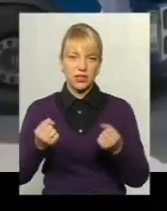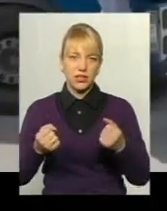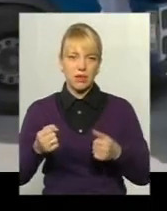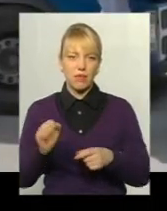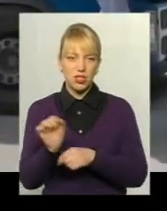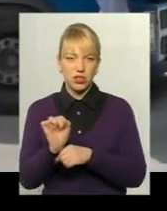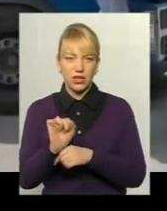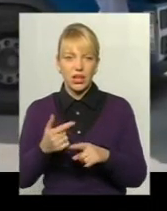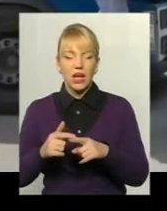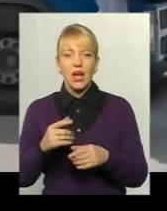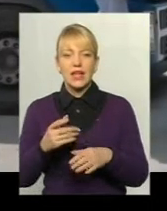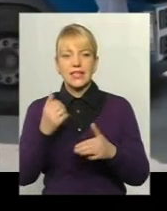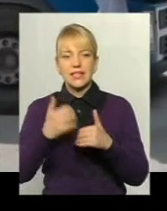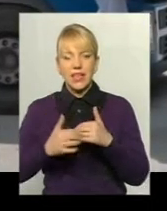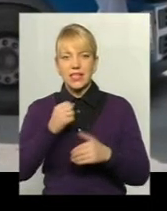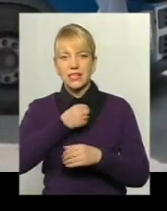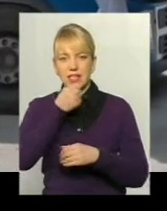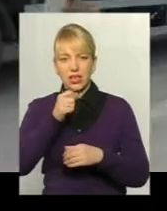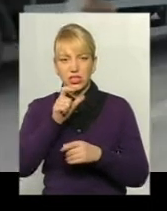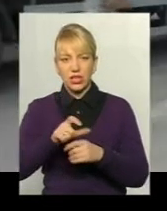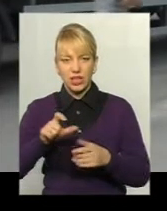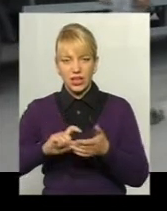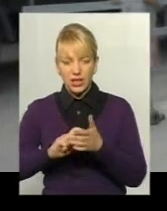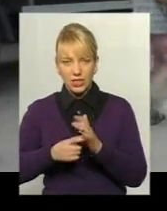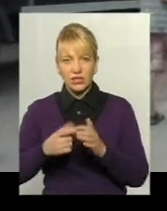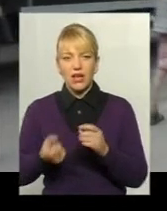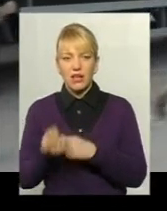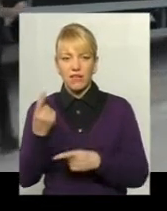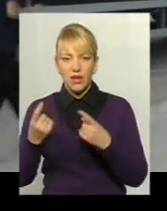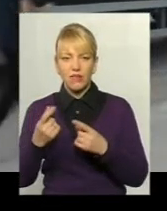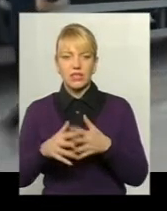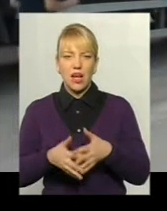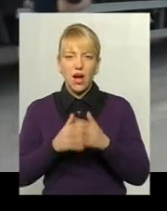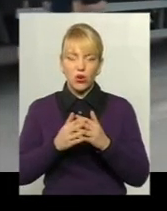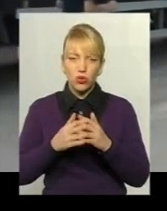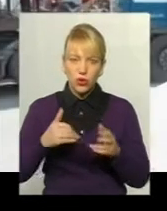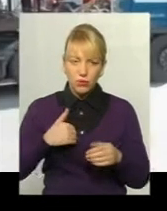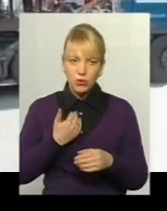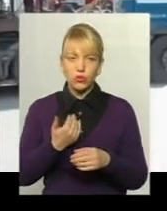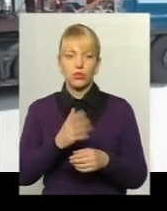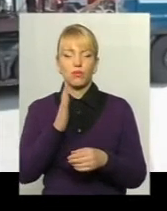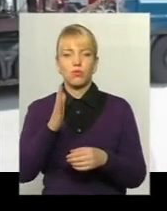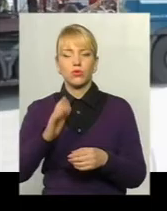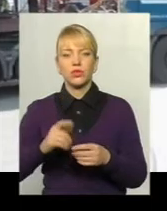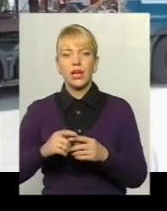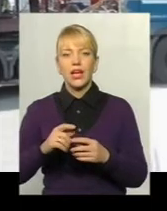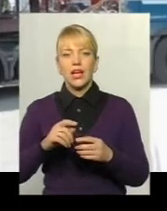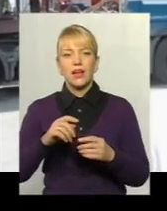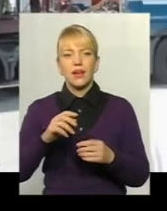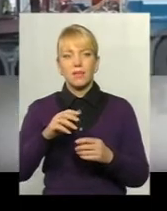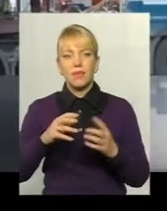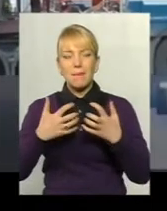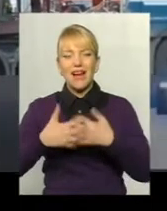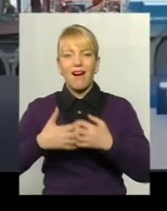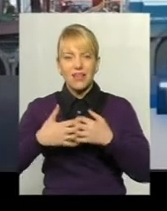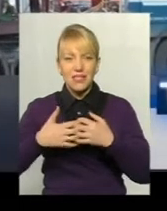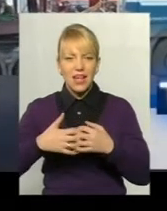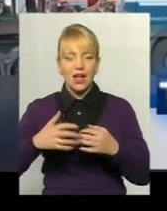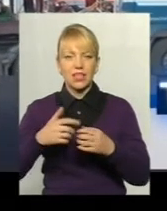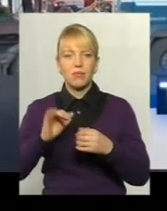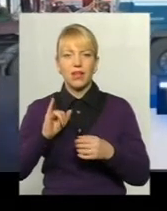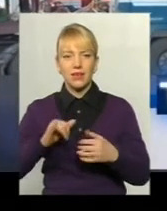Серед старшокласників виявилося чимало охочих стати агрономами, ветеринарами і механізаторами. Багато з них хочуть вже працювати